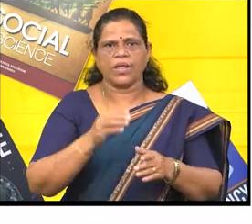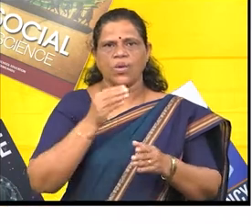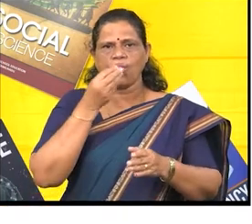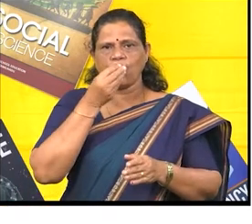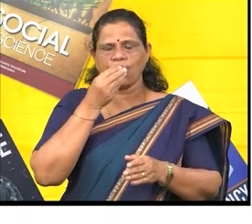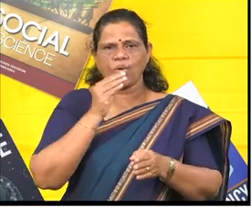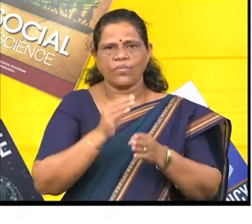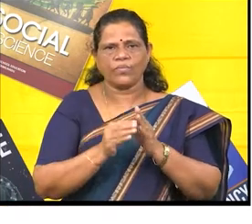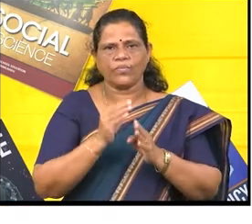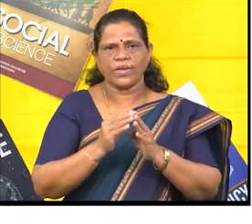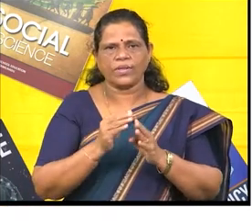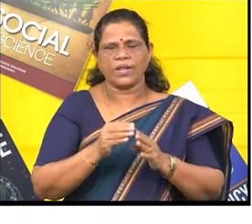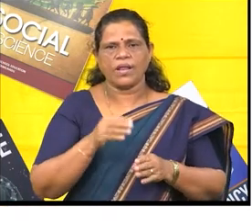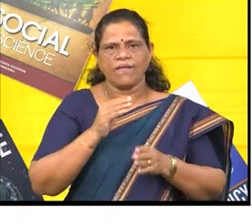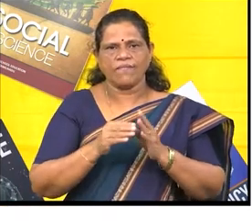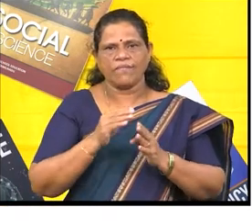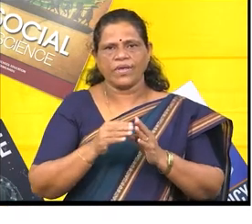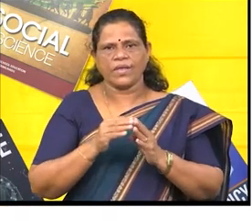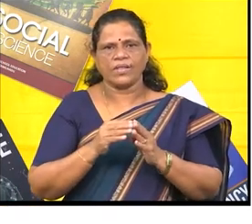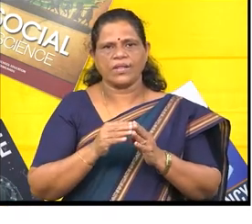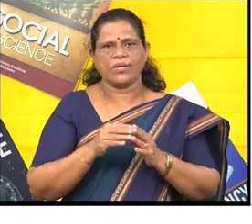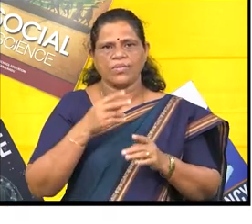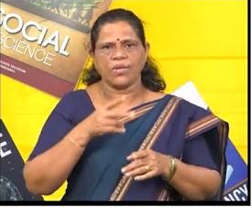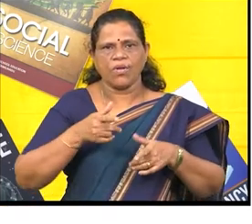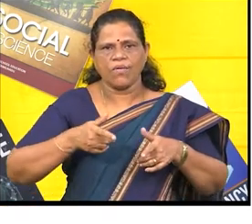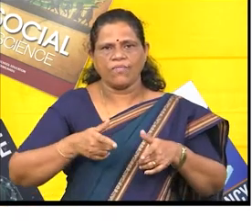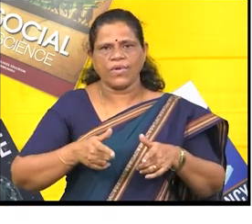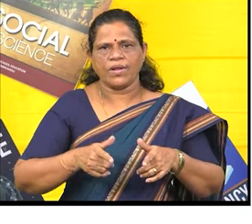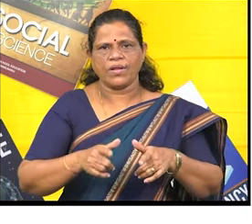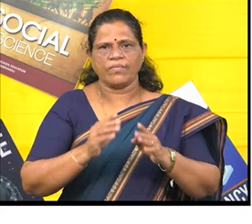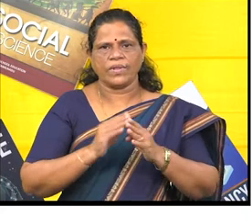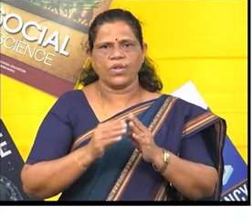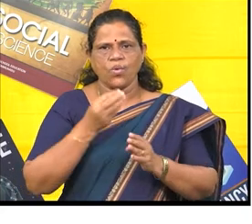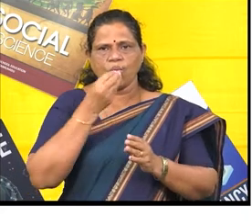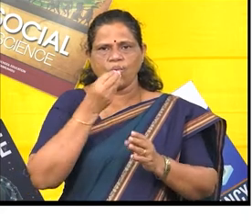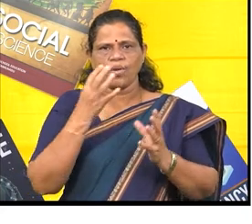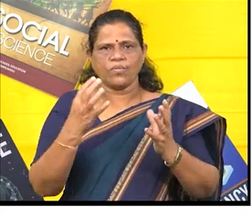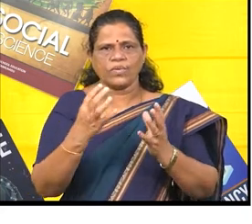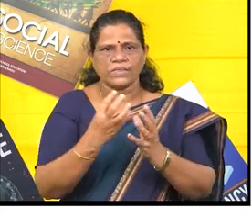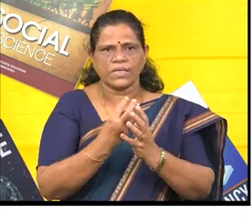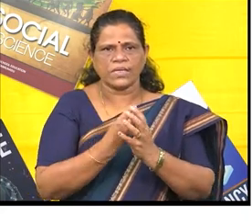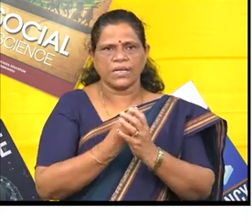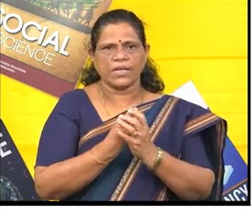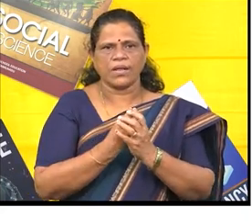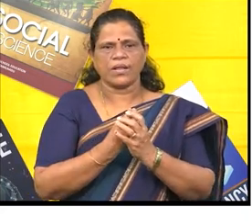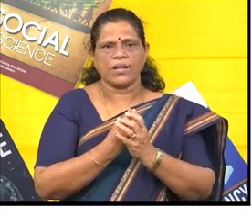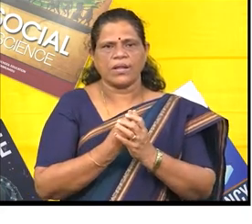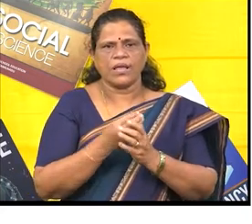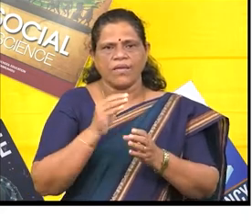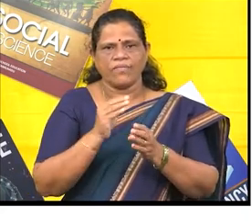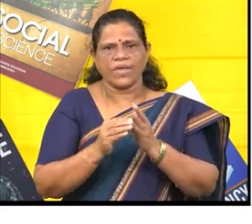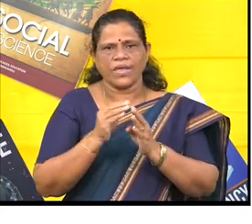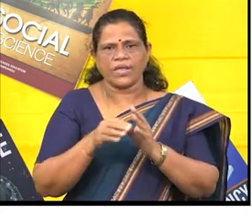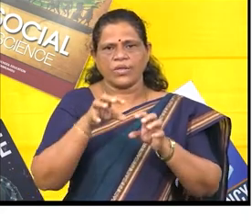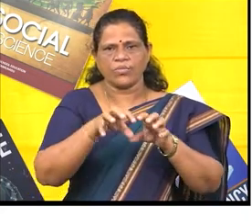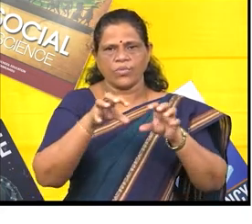வேதியியல். வேதியியலை பொறுத்தவரையில் வேளாண் வேதியியலில் உணவு சேர்க்கைகள், உணவு சேர்க்கைகள் என்பது